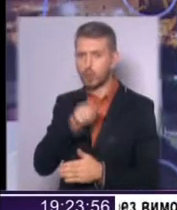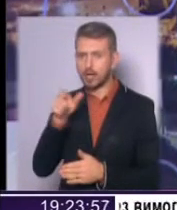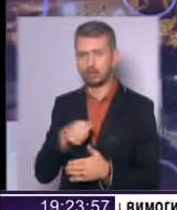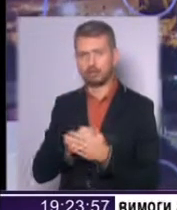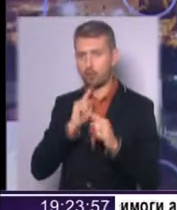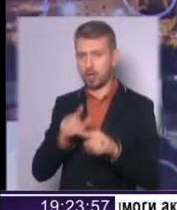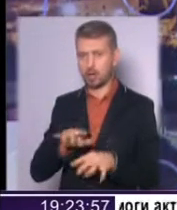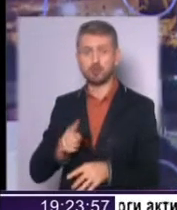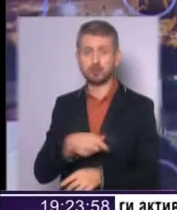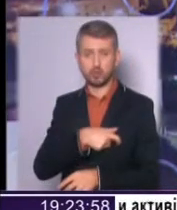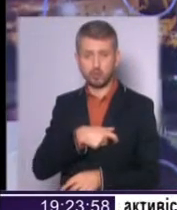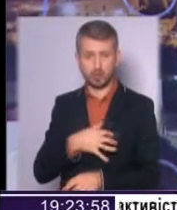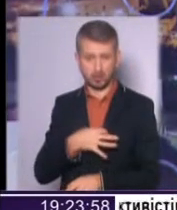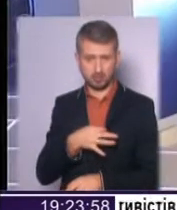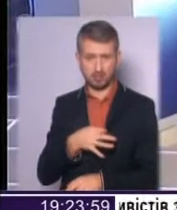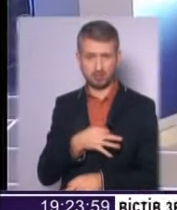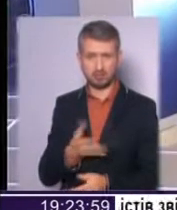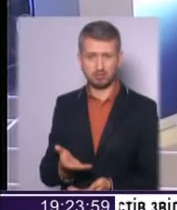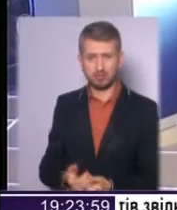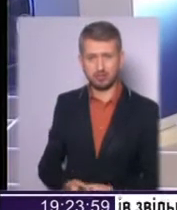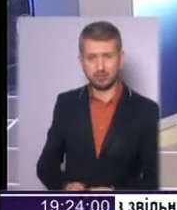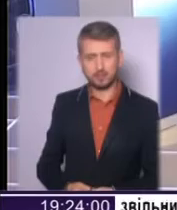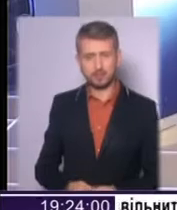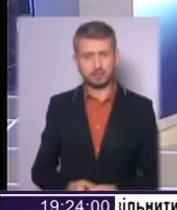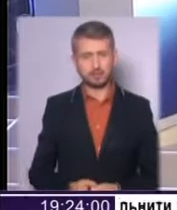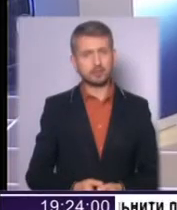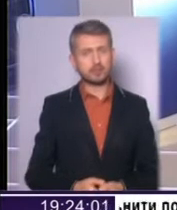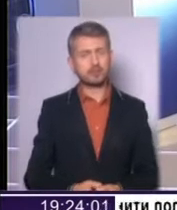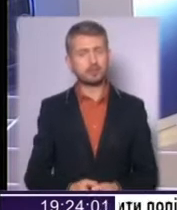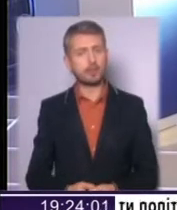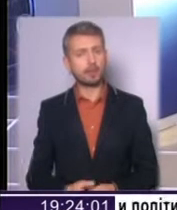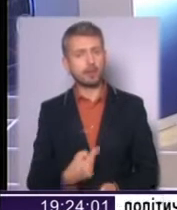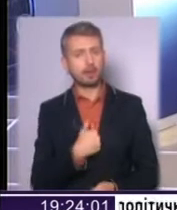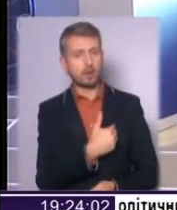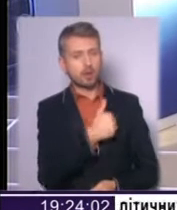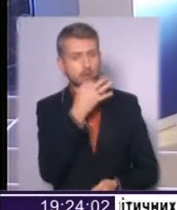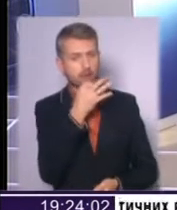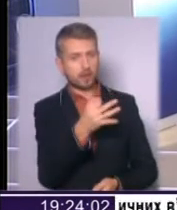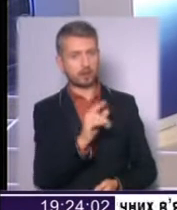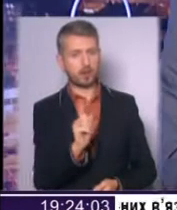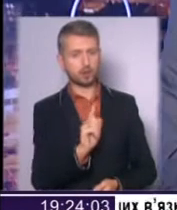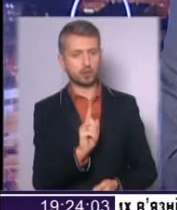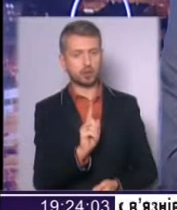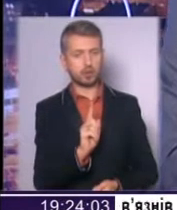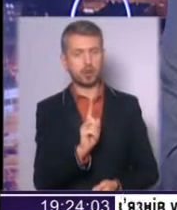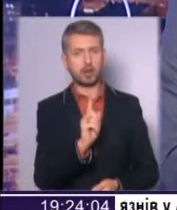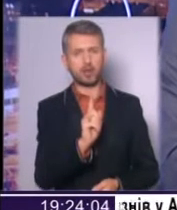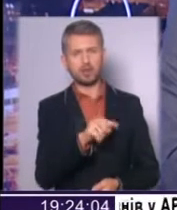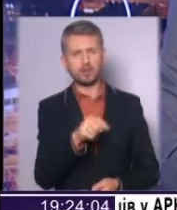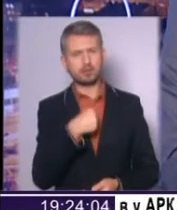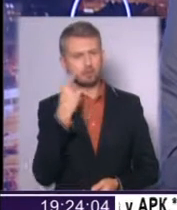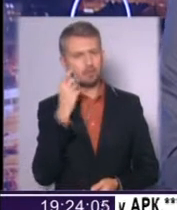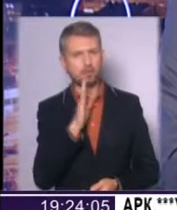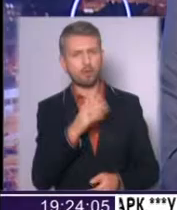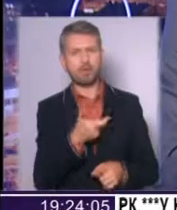надійшла інформація про замінування парламенту, пів України молилося, щоб це був нехибний дзвінок. Жарти, звісно, жартами, але,